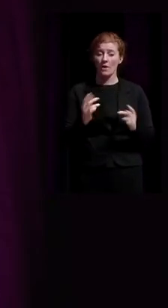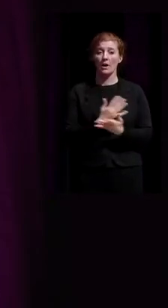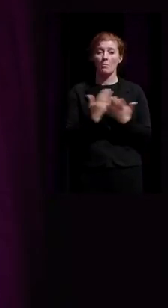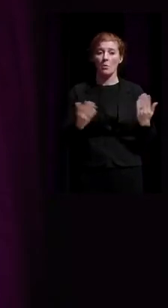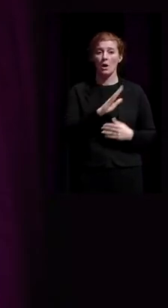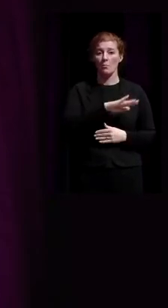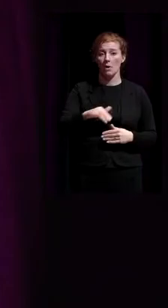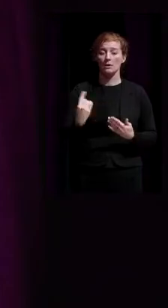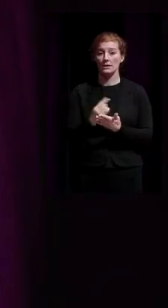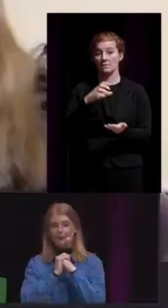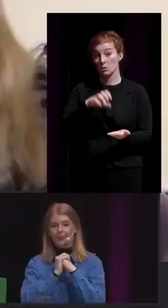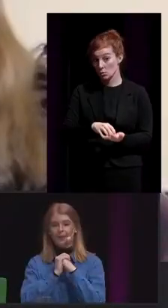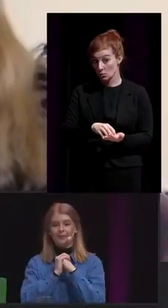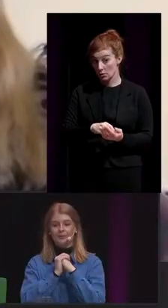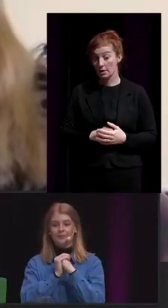situation.